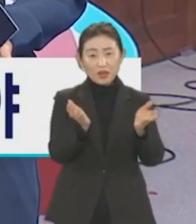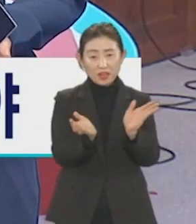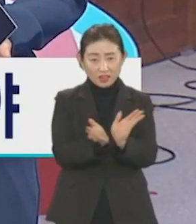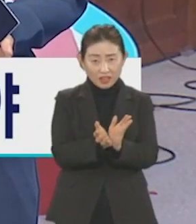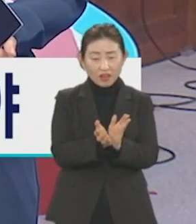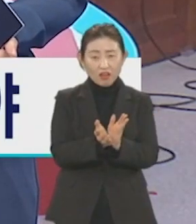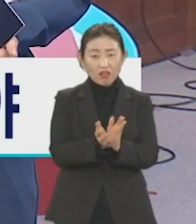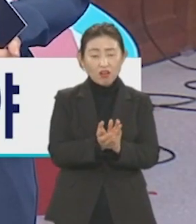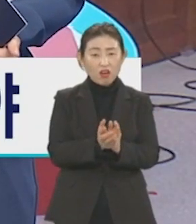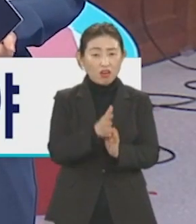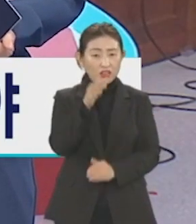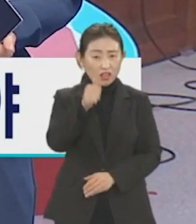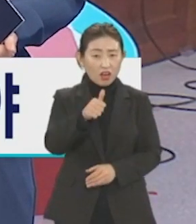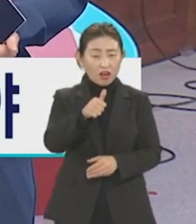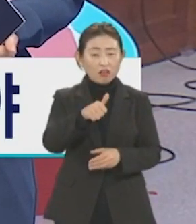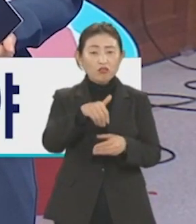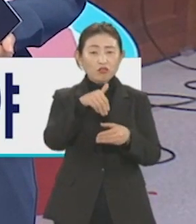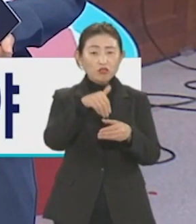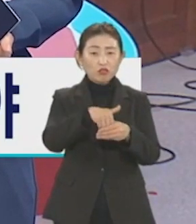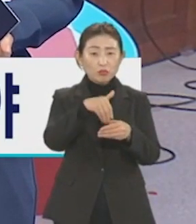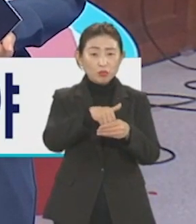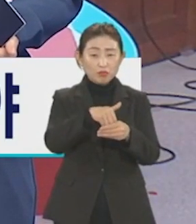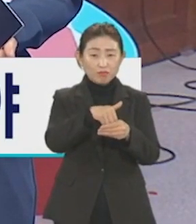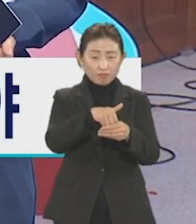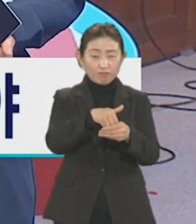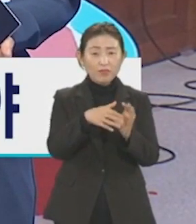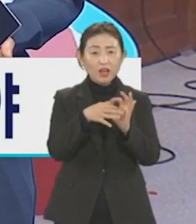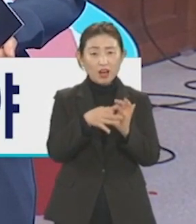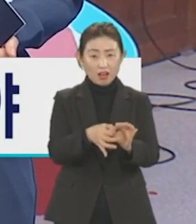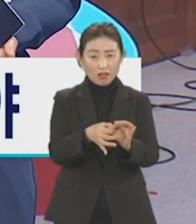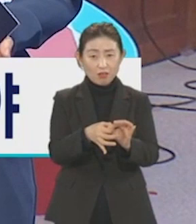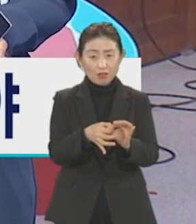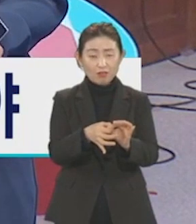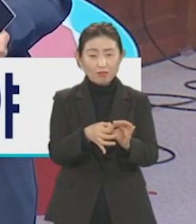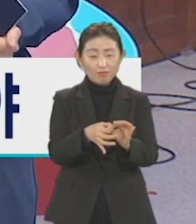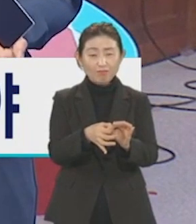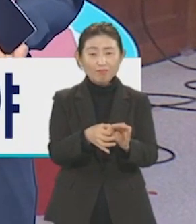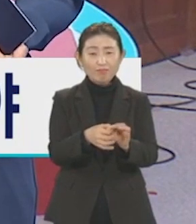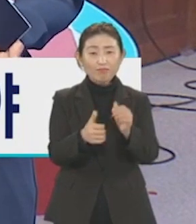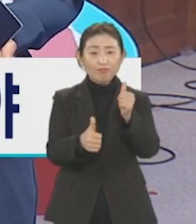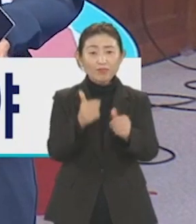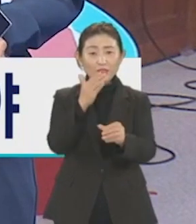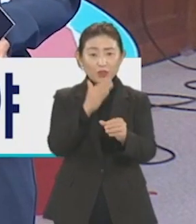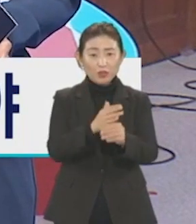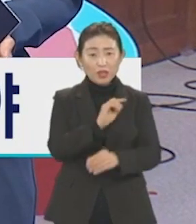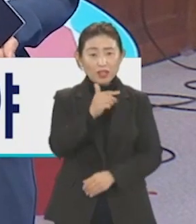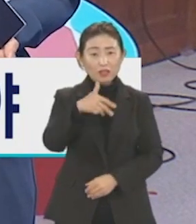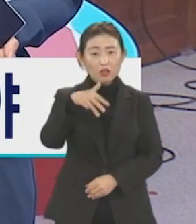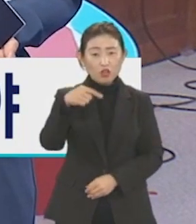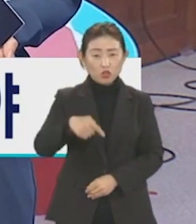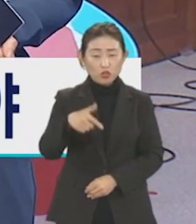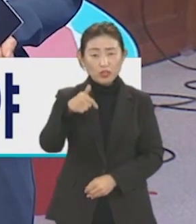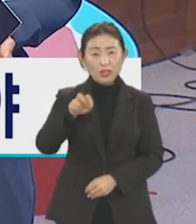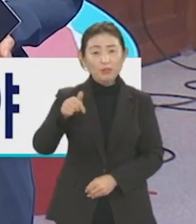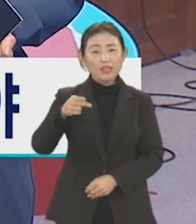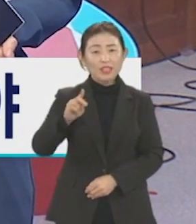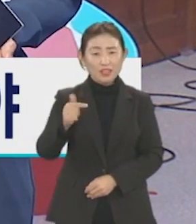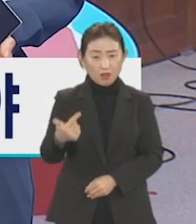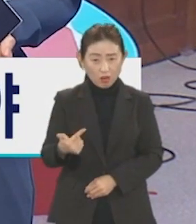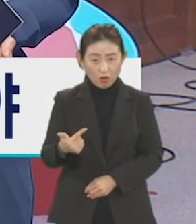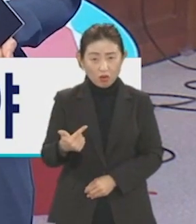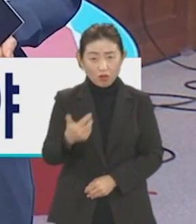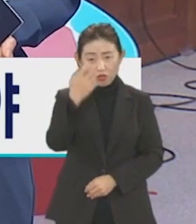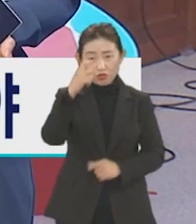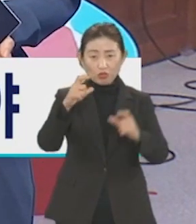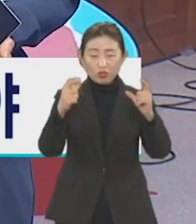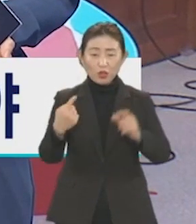국민의힘 전당대회 후보 등록과 함께 당권 경쟁이 본격화되고 있는데요. 안철수, 김기현 등 유력 후보들도 잇따라